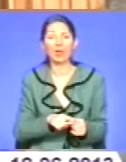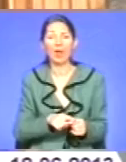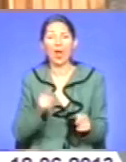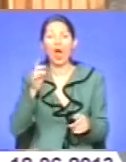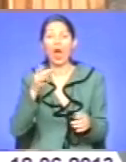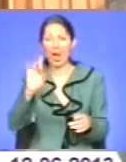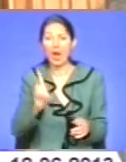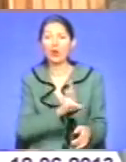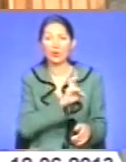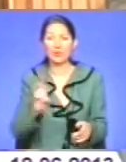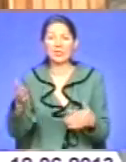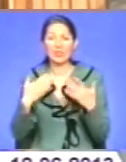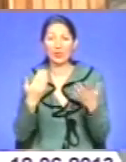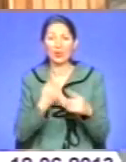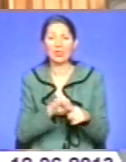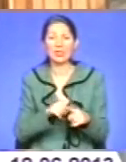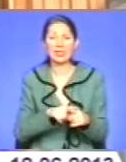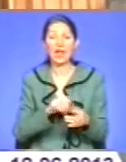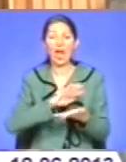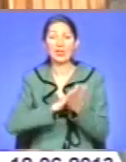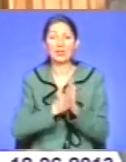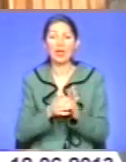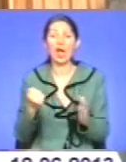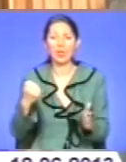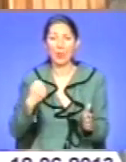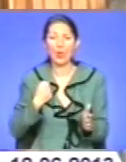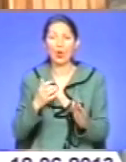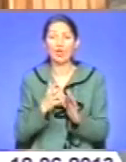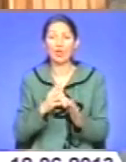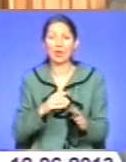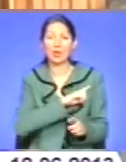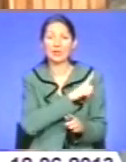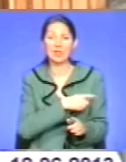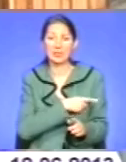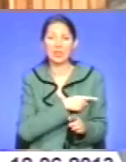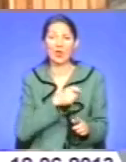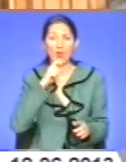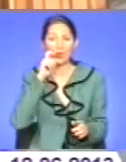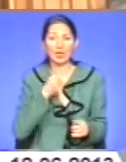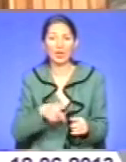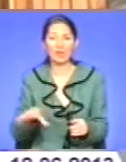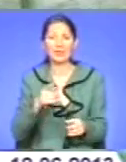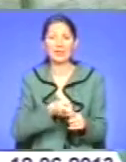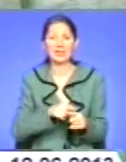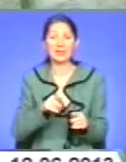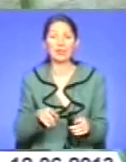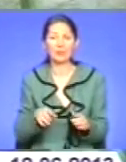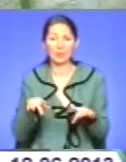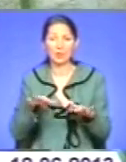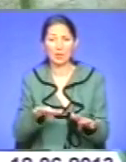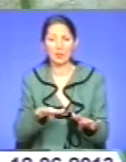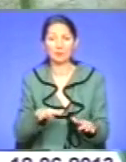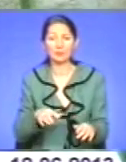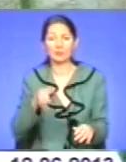конфесійні відносини, це стан Збройних сил в Україні. Все це державотворчі процеси. Науковець